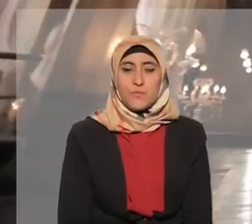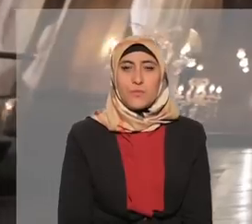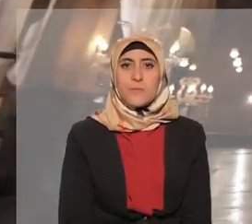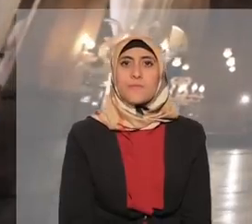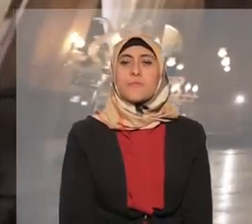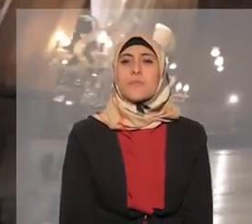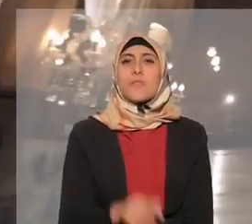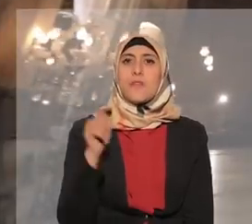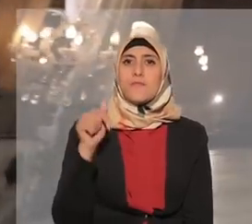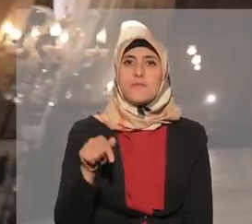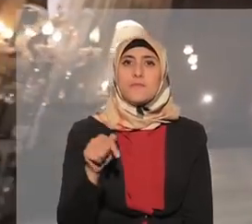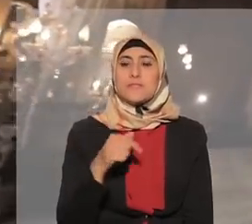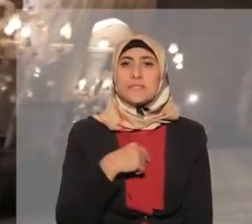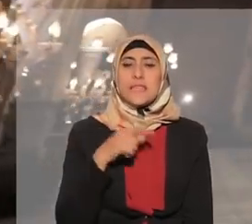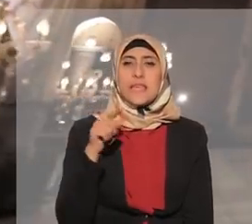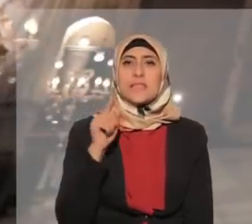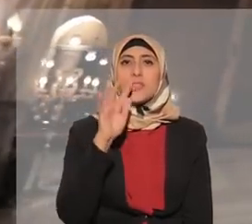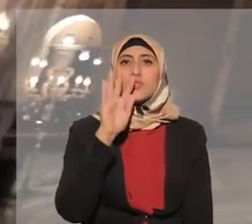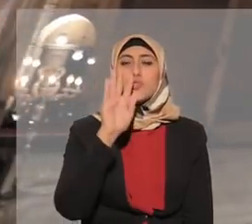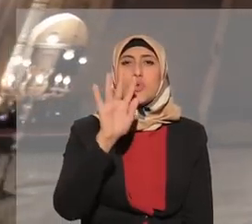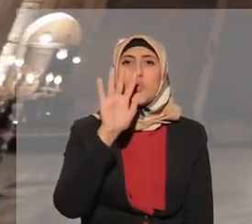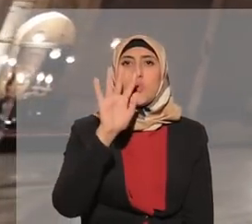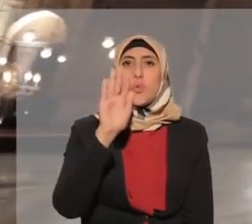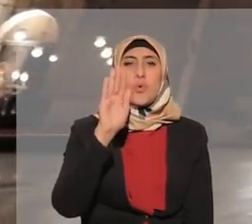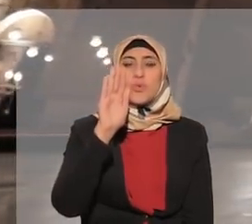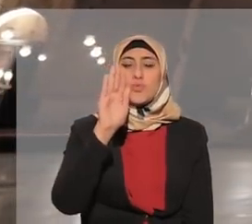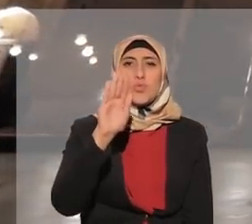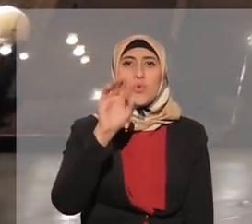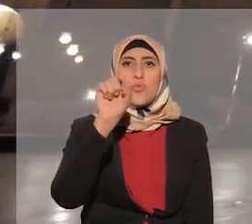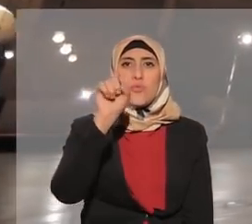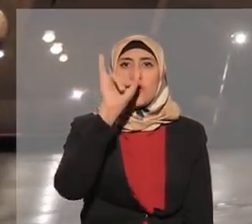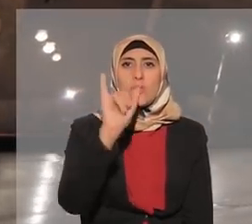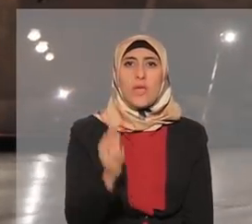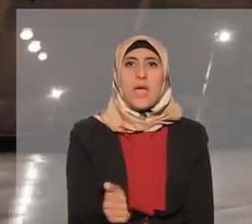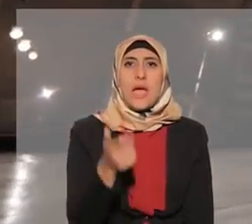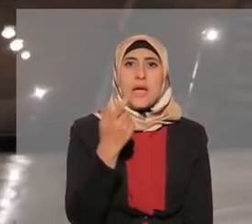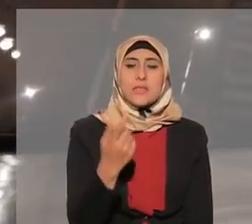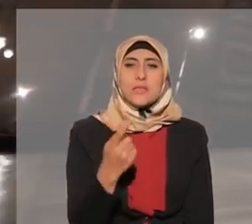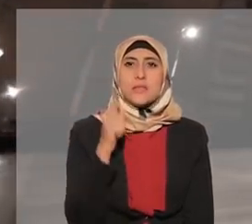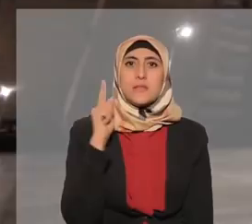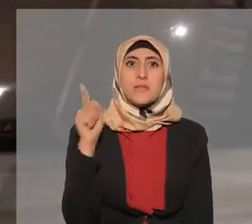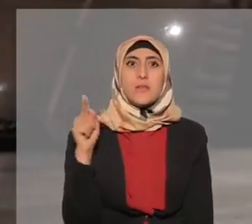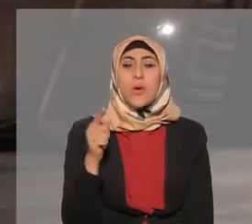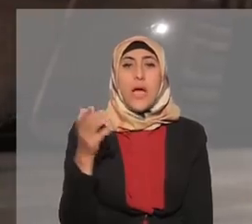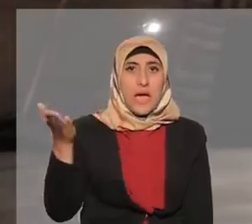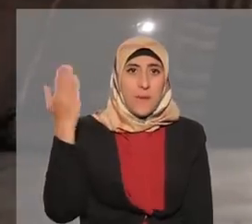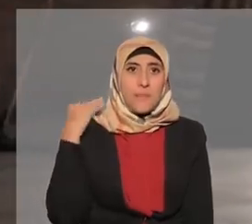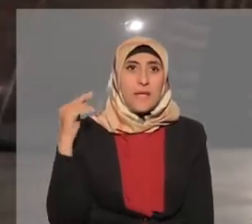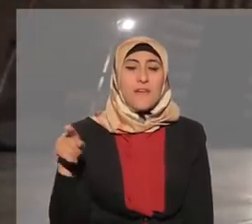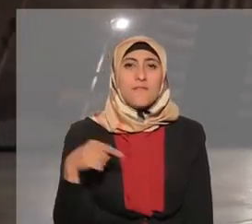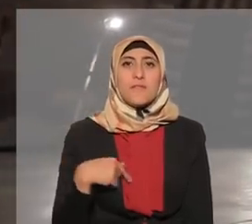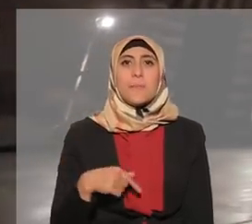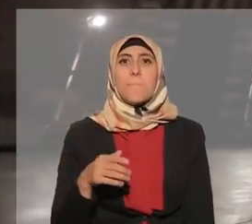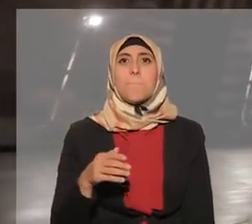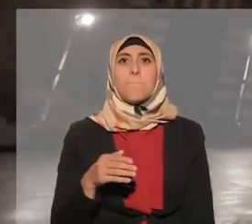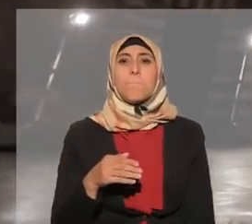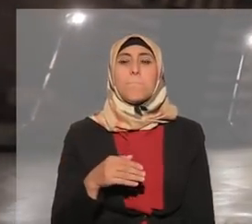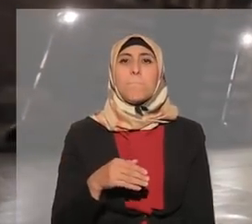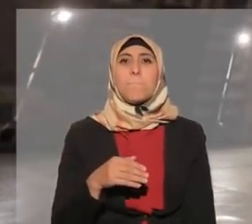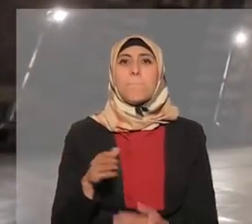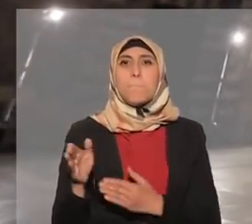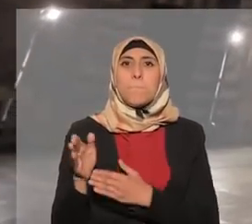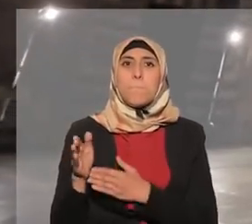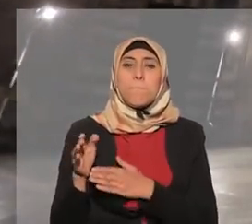يذكرون أن سيدنا سفيان الثوري، تعرفون سفيان الثوري هذا من أكابر أئمة المسلمين، كان له مذهب مثل الإمام أبي